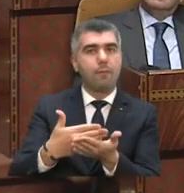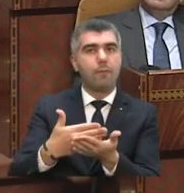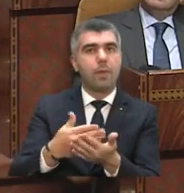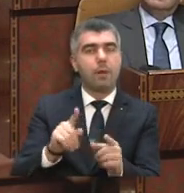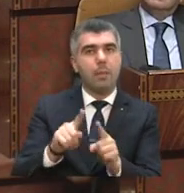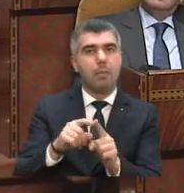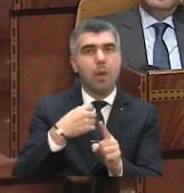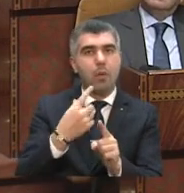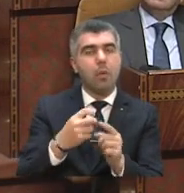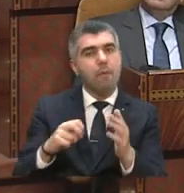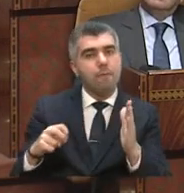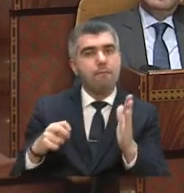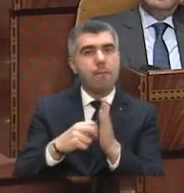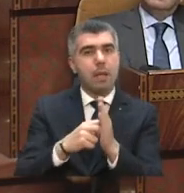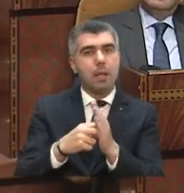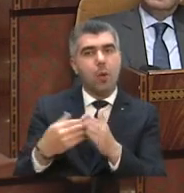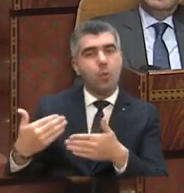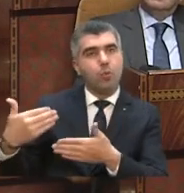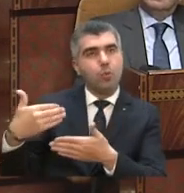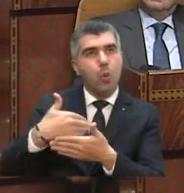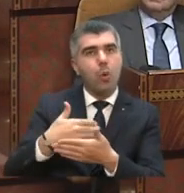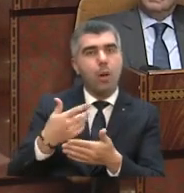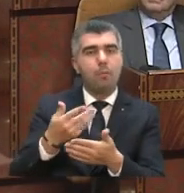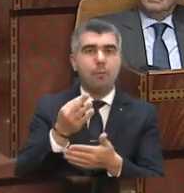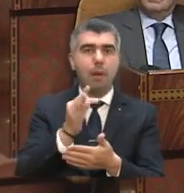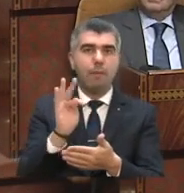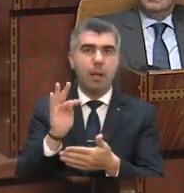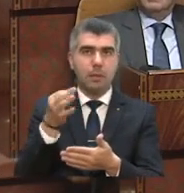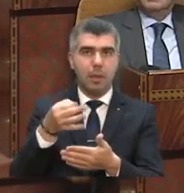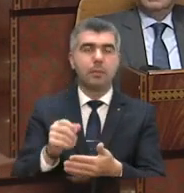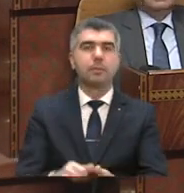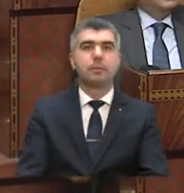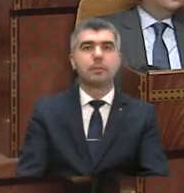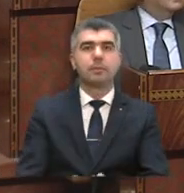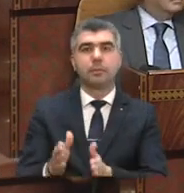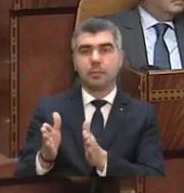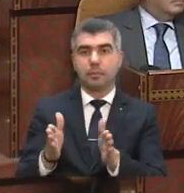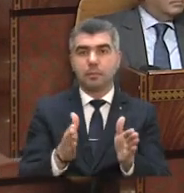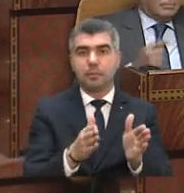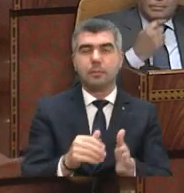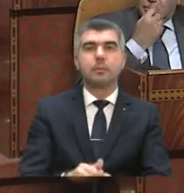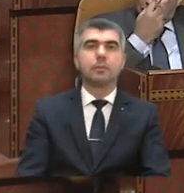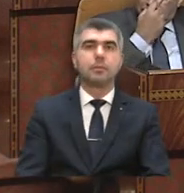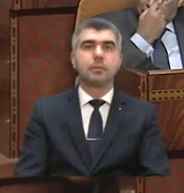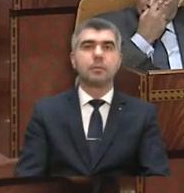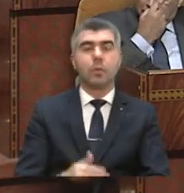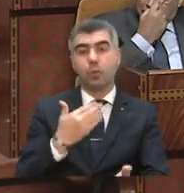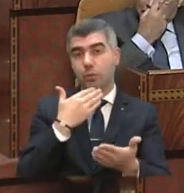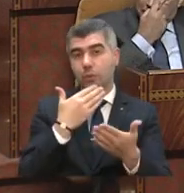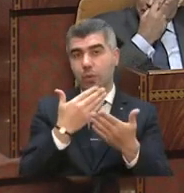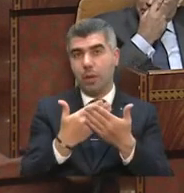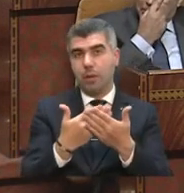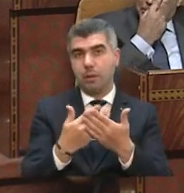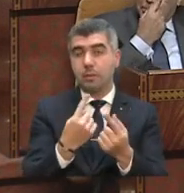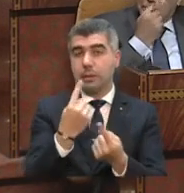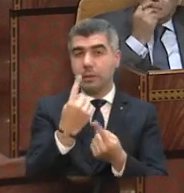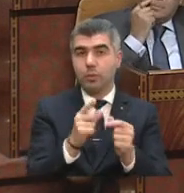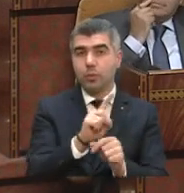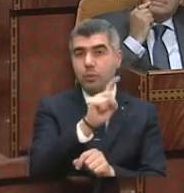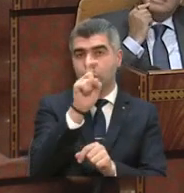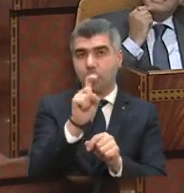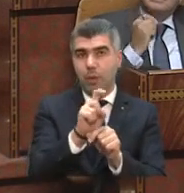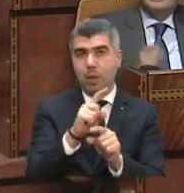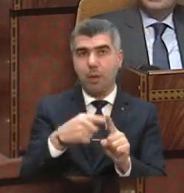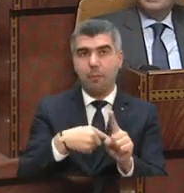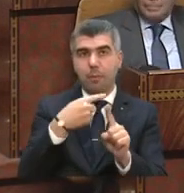الشروط على الدخول بالنسبة. شكرا سيد النائب. هل هناك تعقيبات